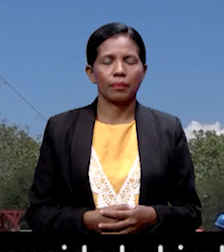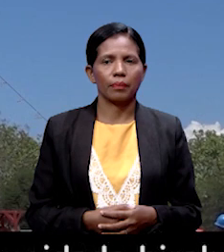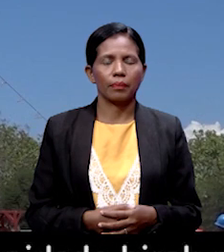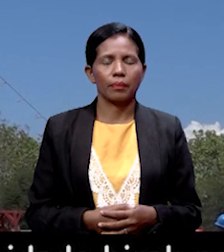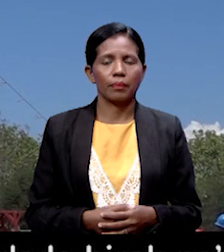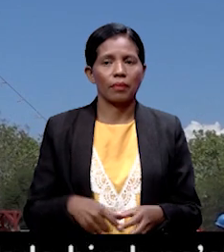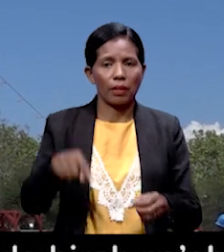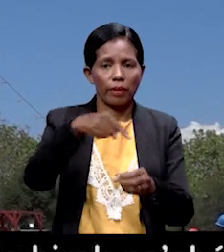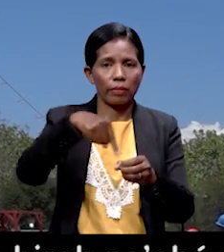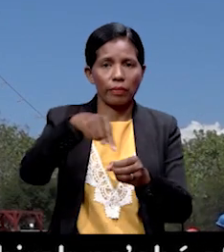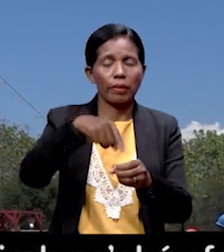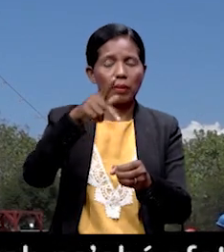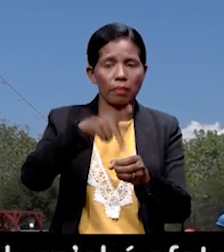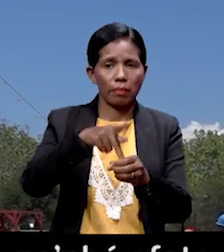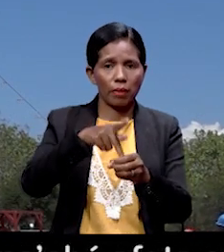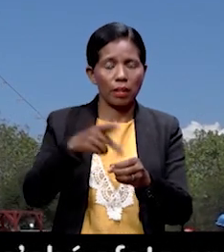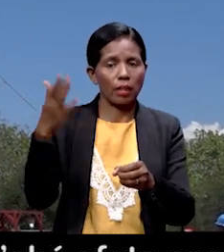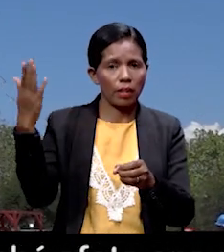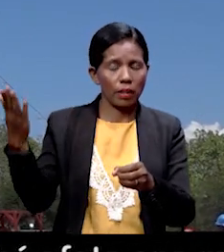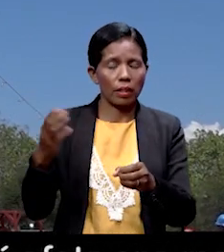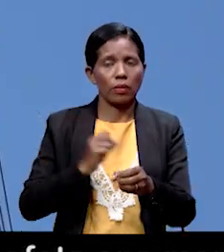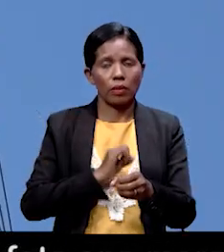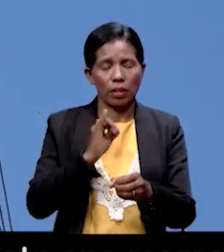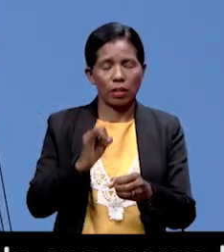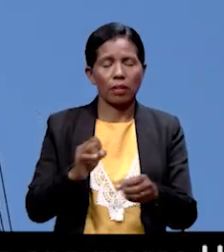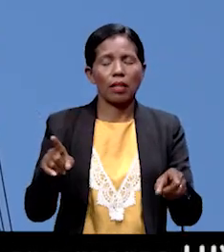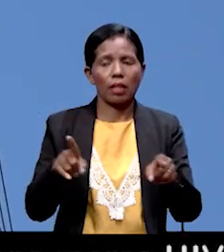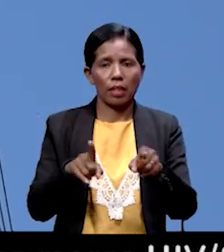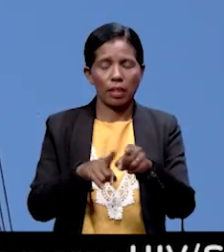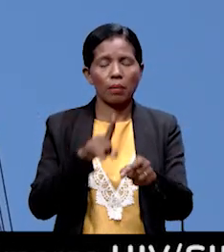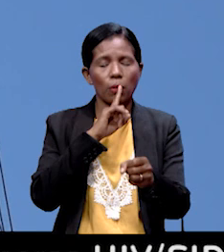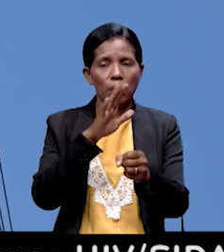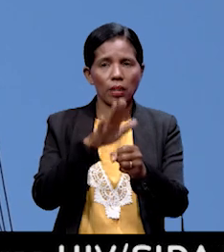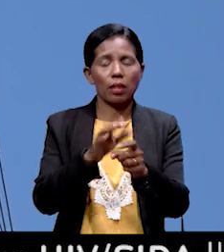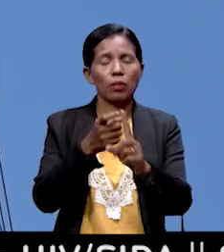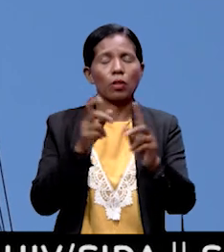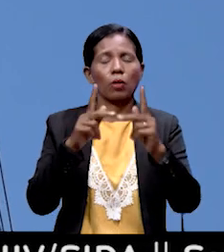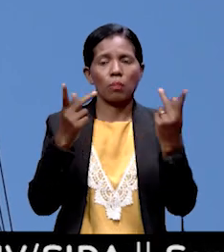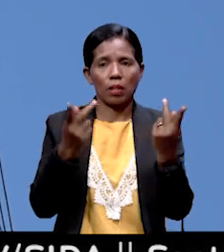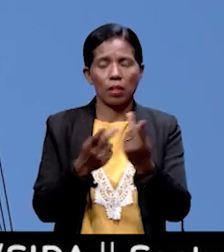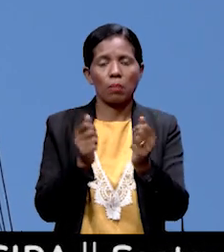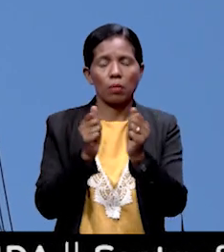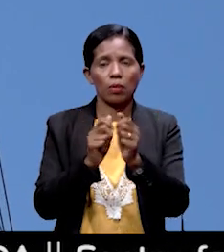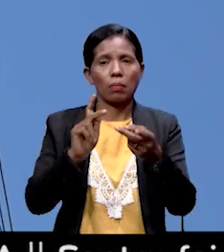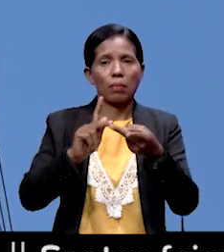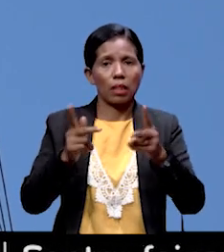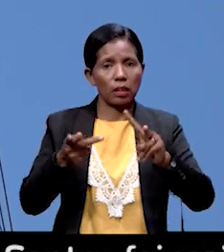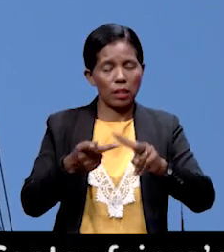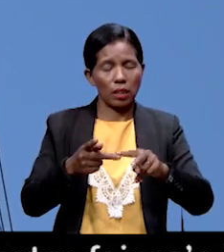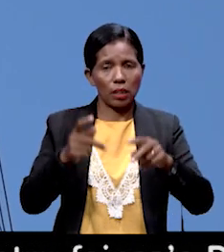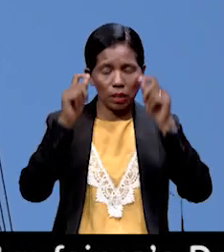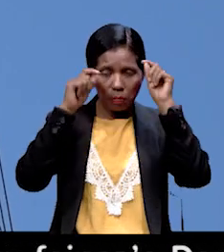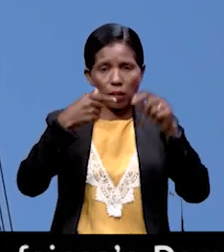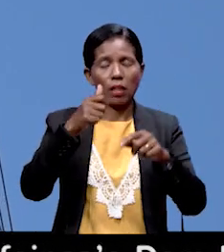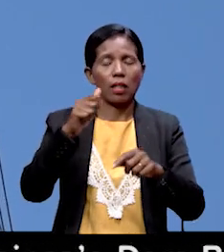Perfurasan dahuluk bamina iharai marangne nudar komprimisi ida husi operador Timor Resource honya parseru Timor Gap tuir kontratu rua iha